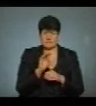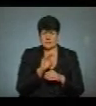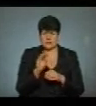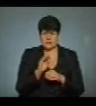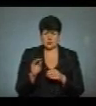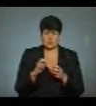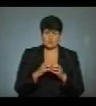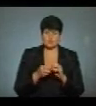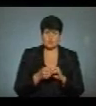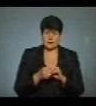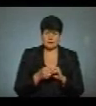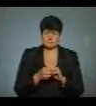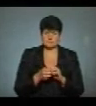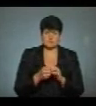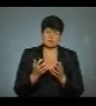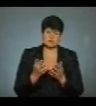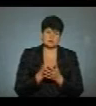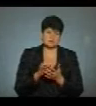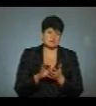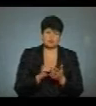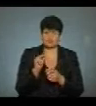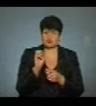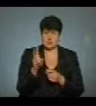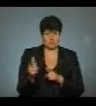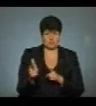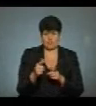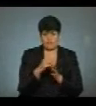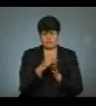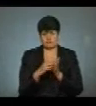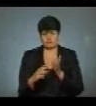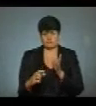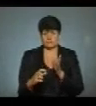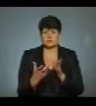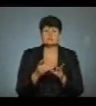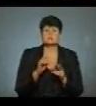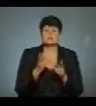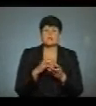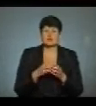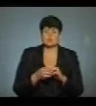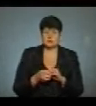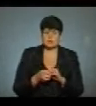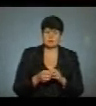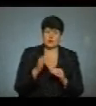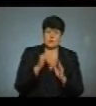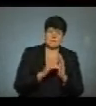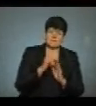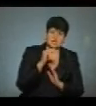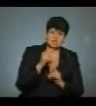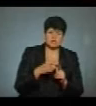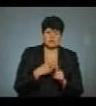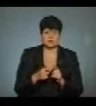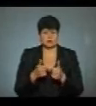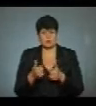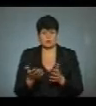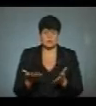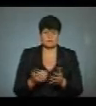підводиться результат. І виходить відразу чек, готовість з апарату. І людині відразу може сказати, чи в нього підвищений, чи все в нього